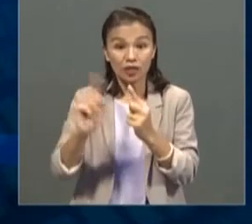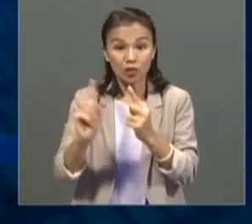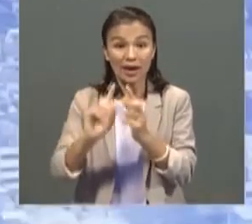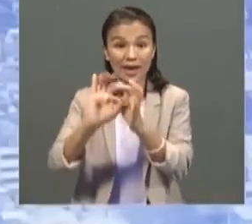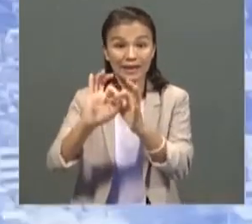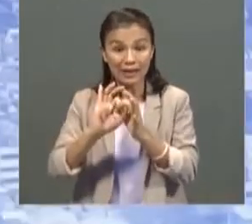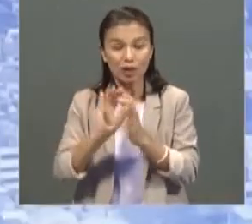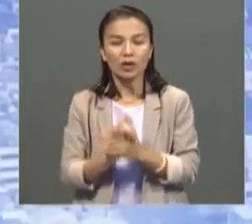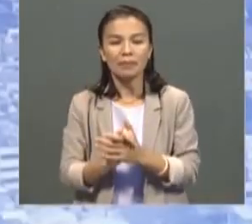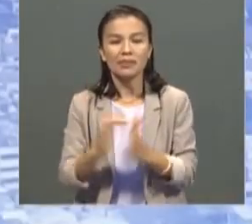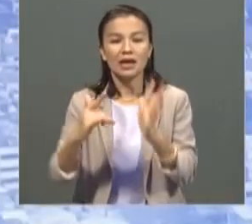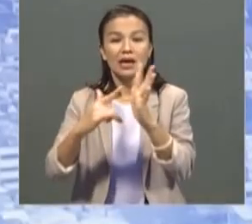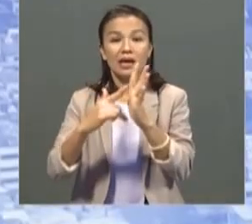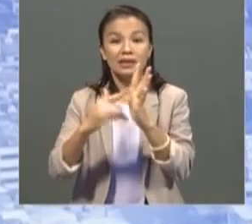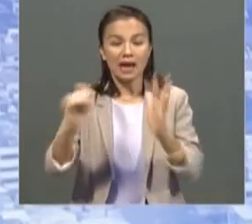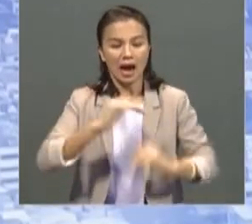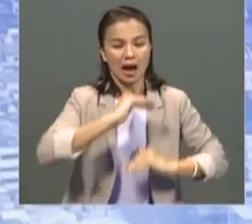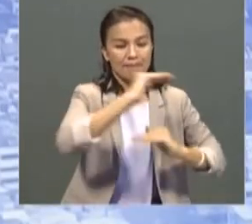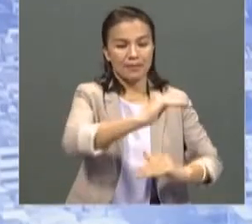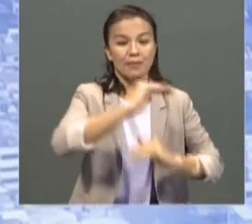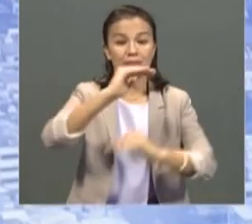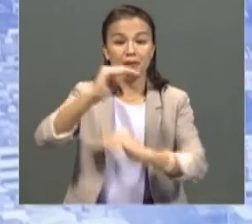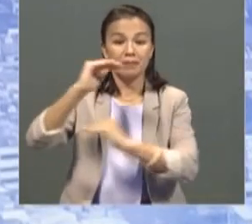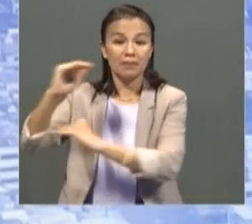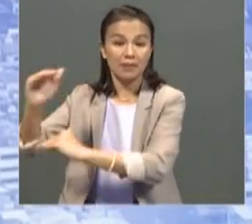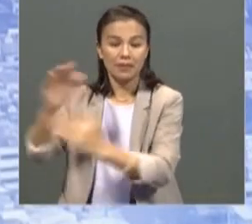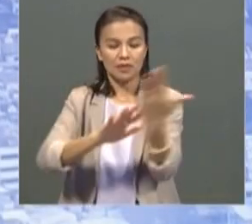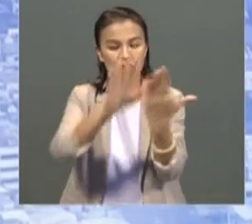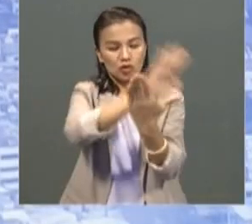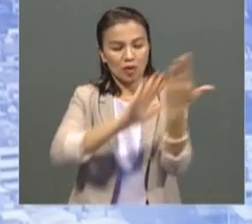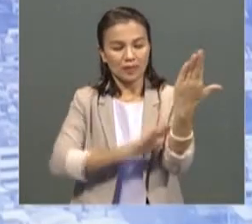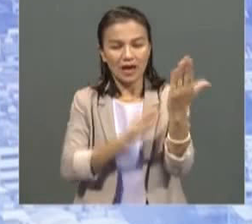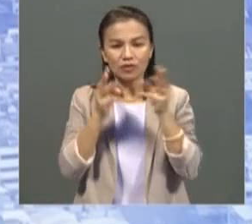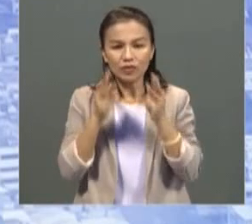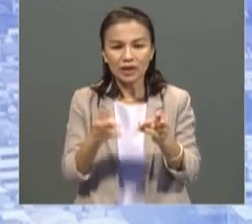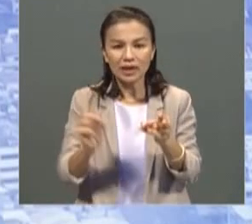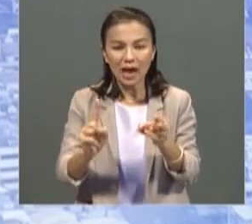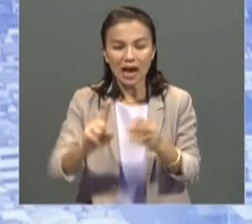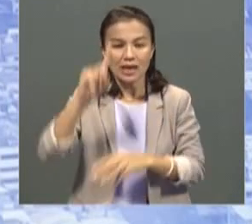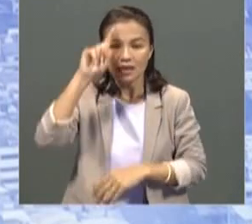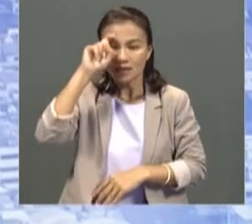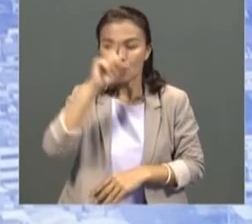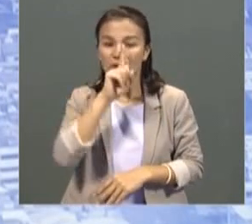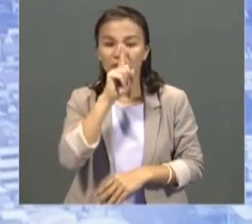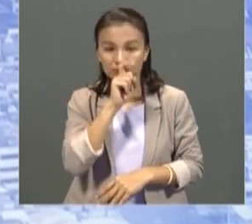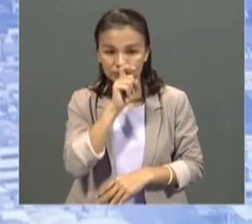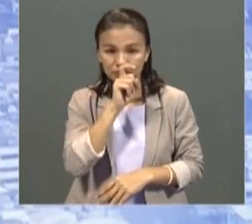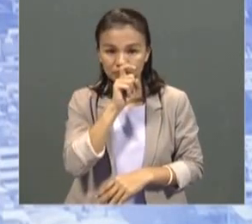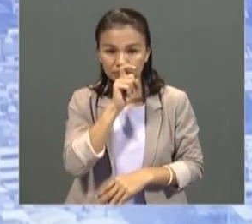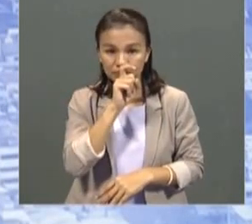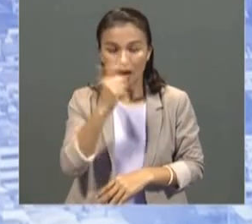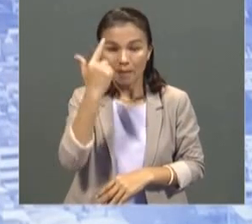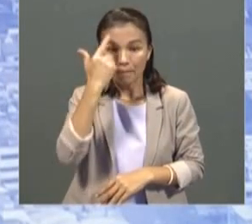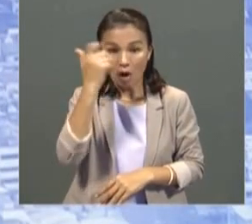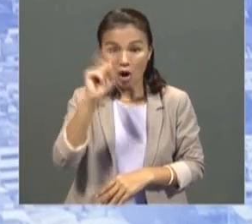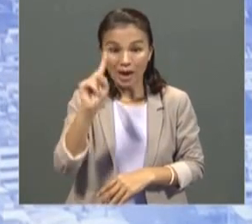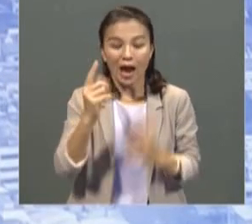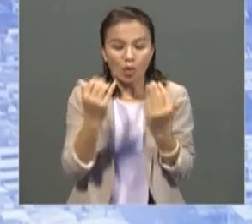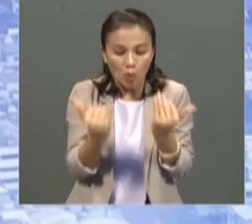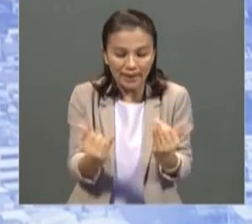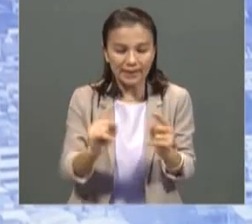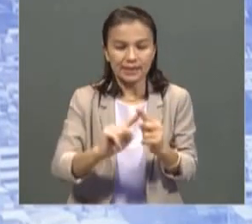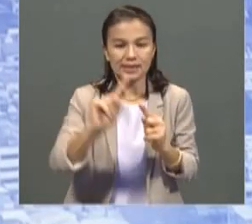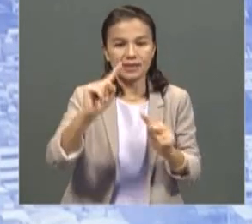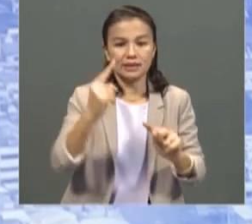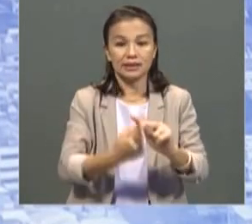ะเสร็จปีเนาะดีกากว่าเสียเร็วกองลงชิยาลอะไรกากว่าเสียท้ายแต่ในงานเราบลูพี่อะไรเดือดสุราเนี่ยแต่ไปพยาบ